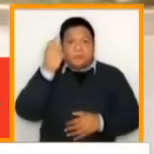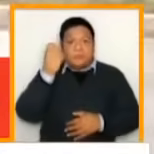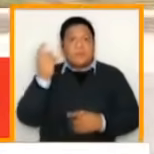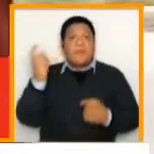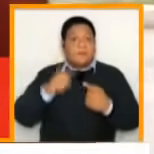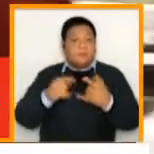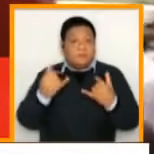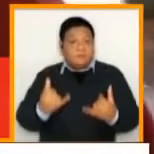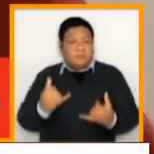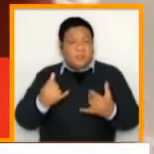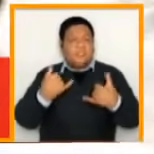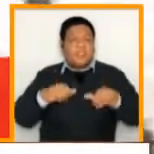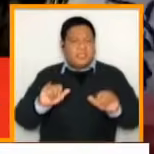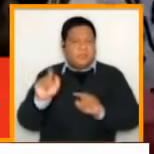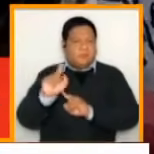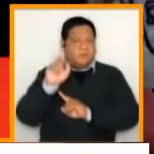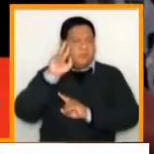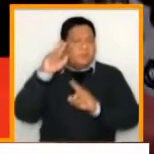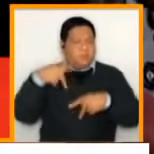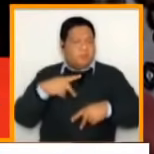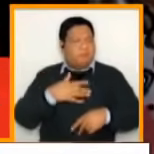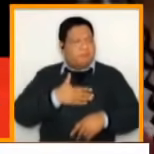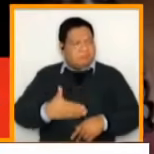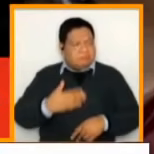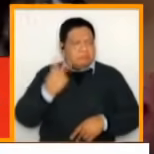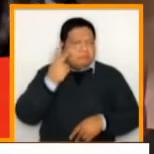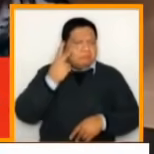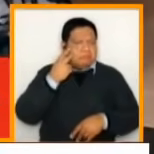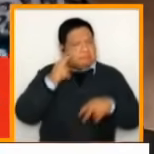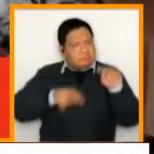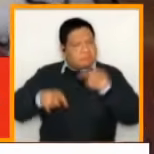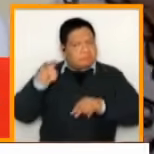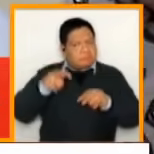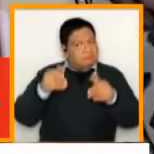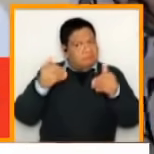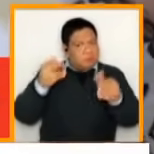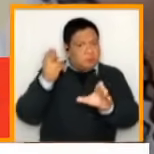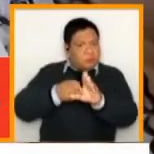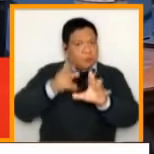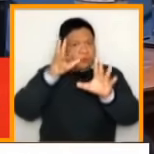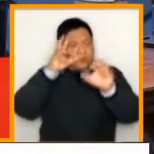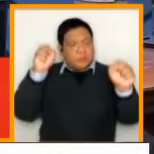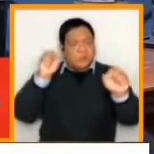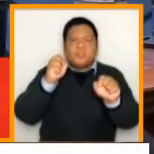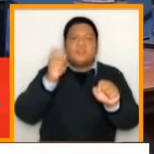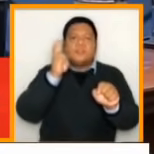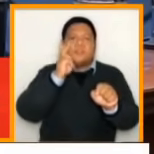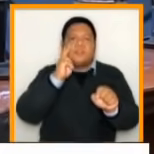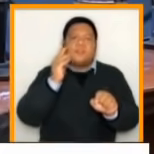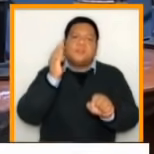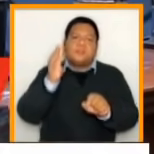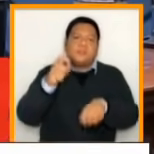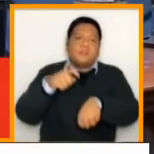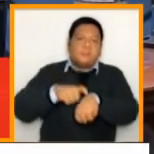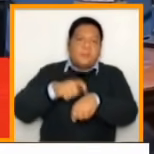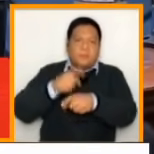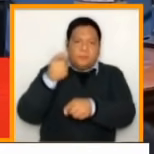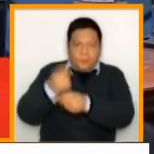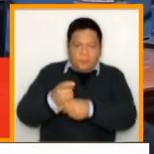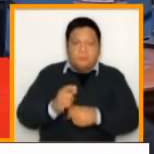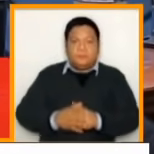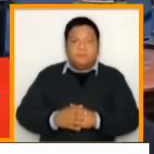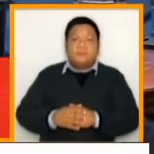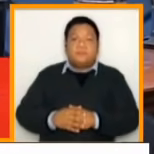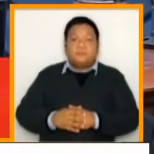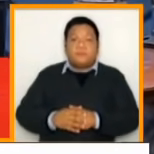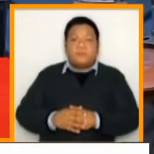bise sa pagtakbong presidente at ihahayag niya ang kanyang desisyon sa tamang panahon. Bukod kay Lacson, nakipagpulong na rin